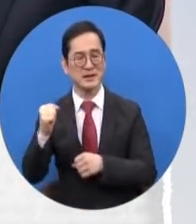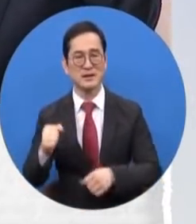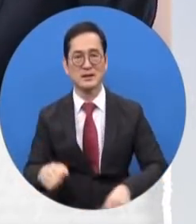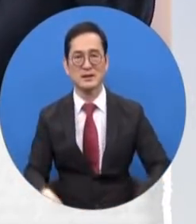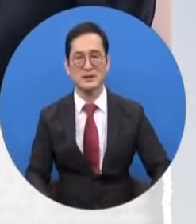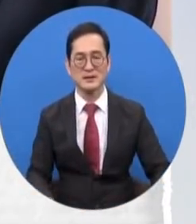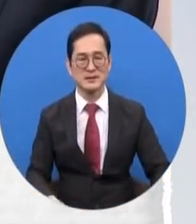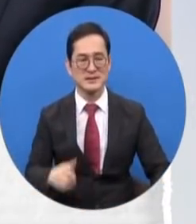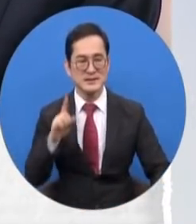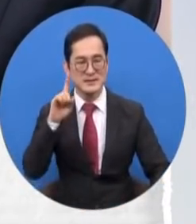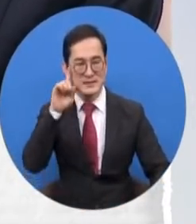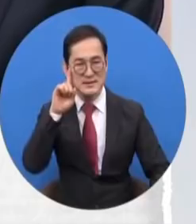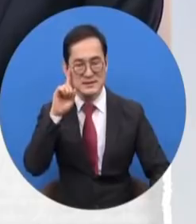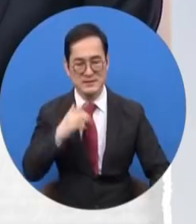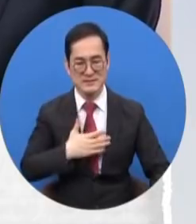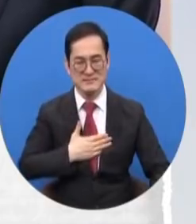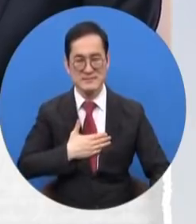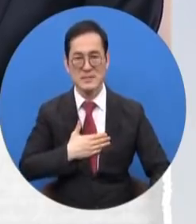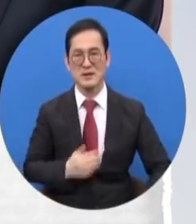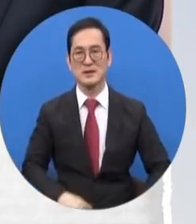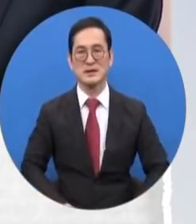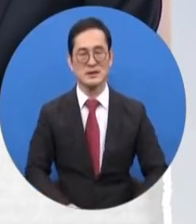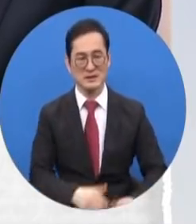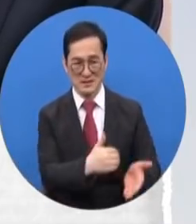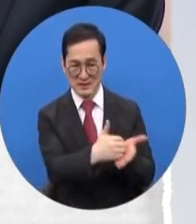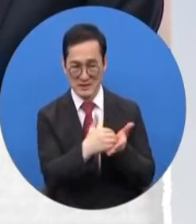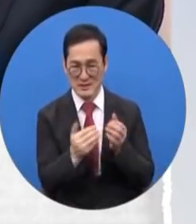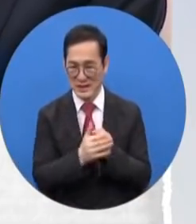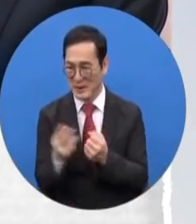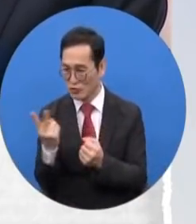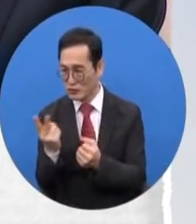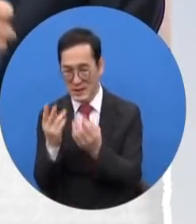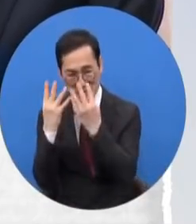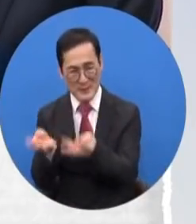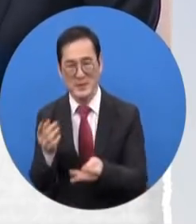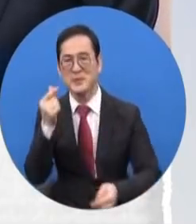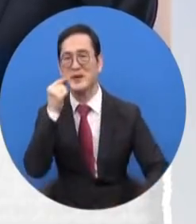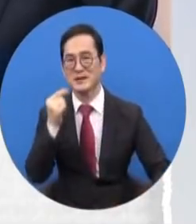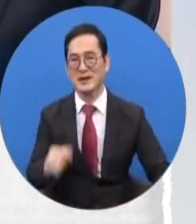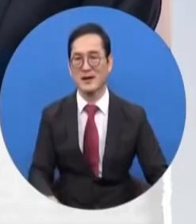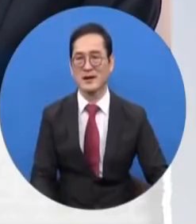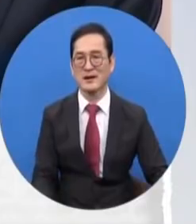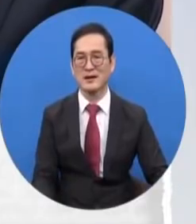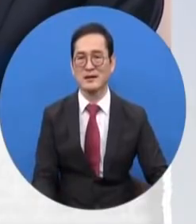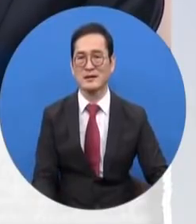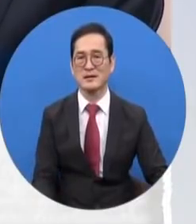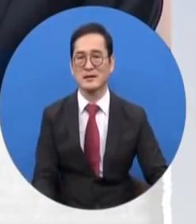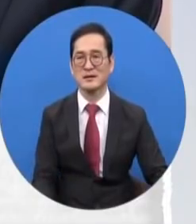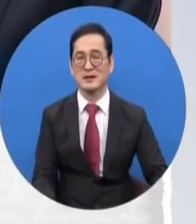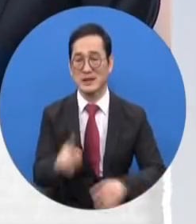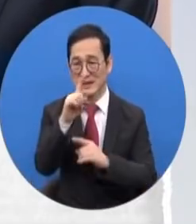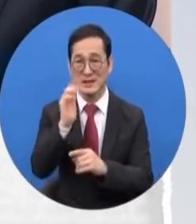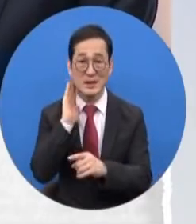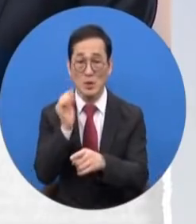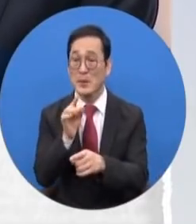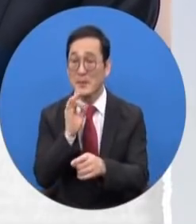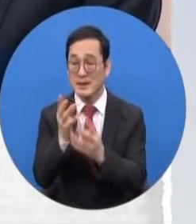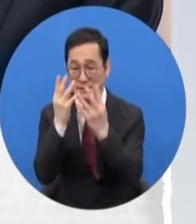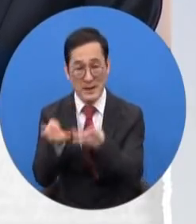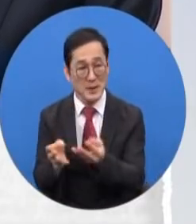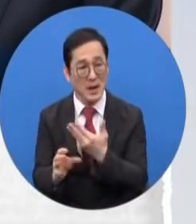다 사면할 수는 없는 거죠. 이제 이미 얘기한 상태에서. 네. 그럼 만약에 이명박 대통령만 사면을 했다. 그럼 당연히 오히려 지지층 반발만 더